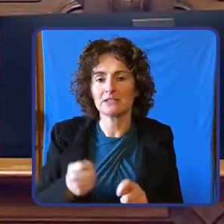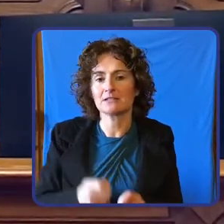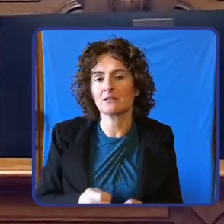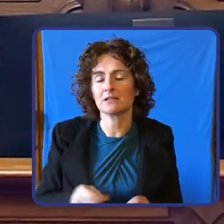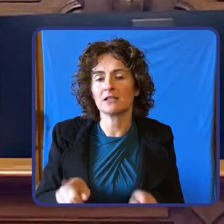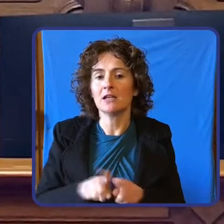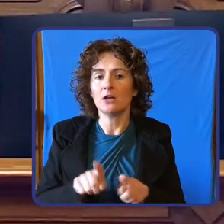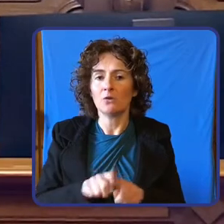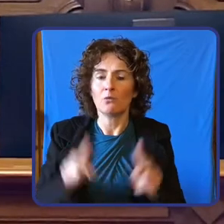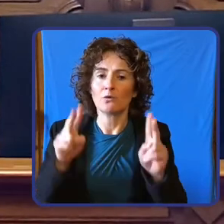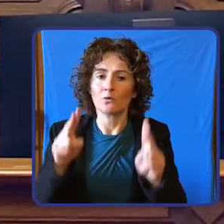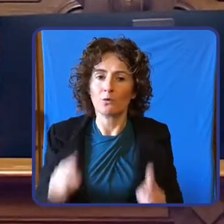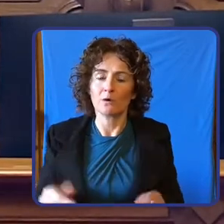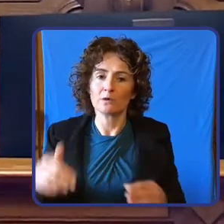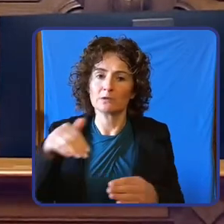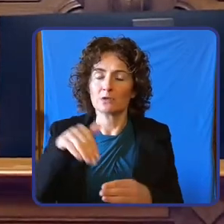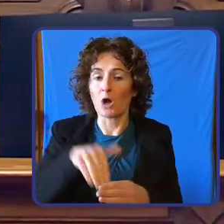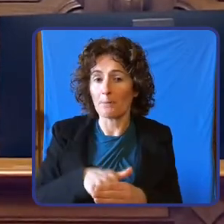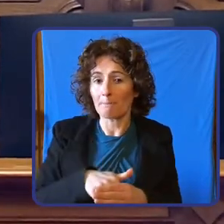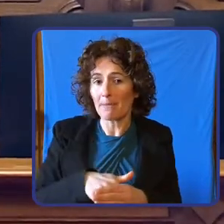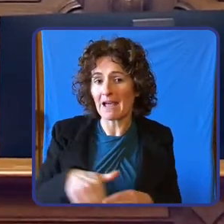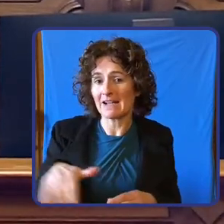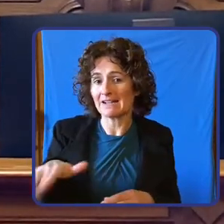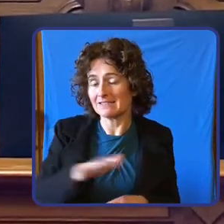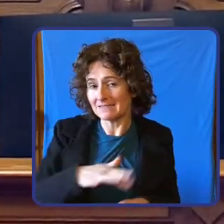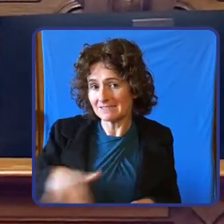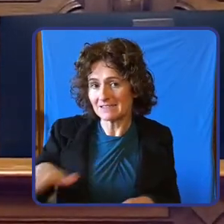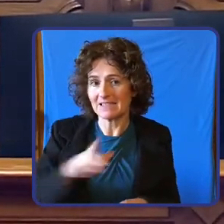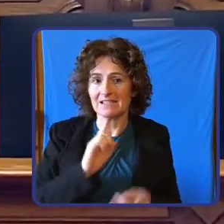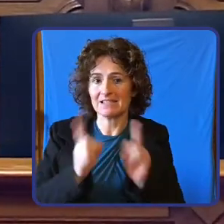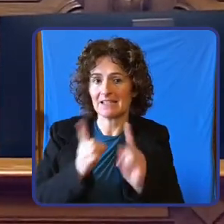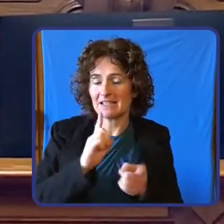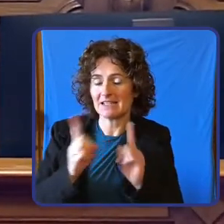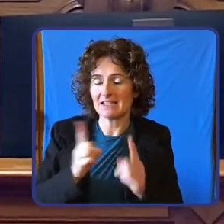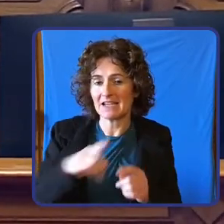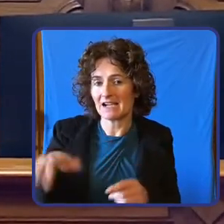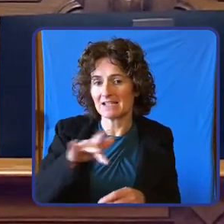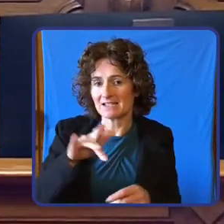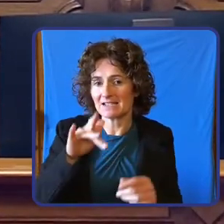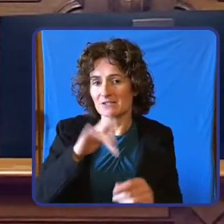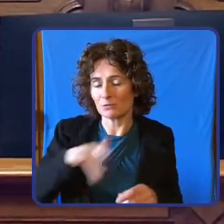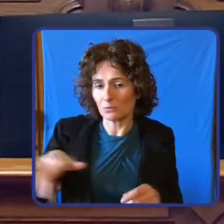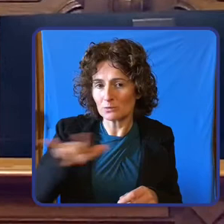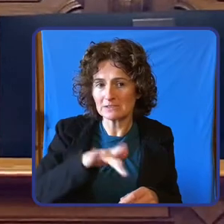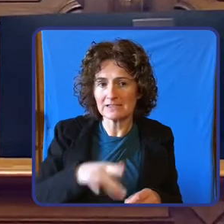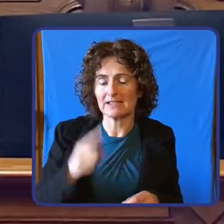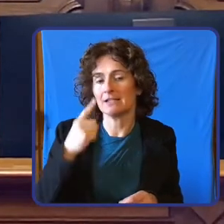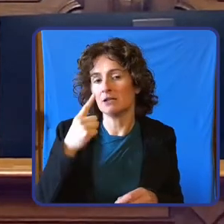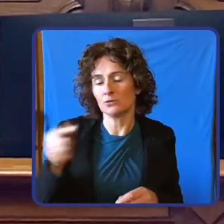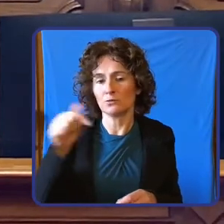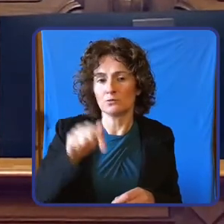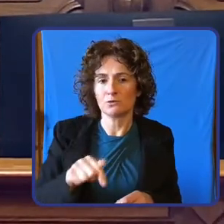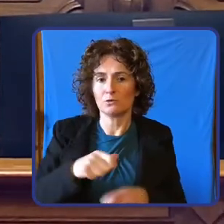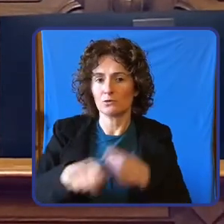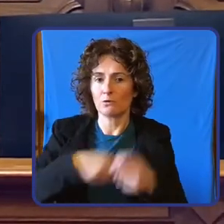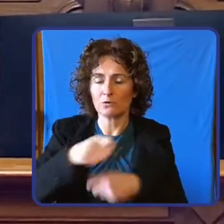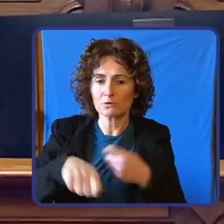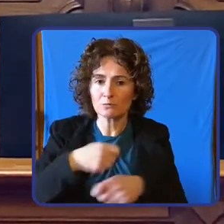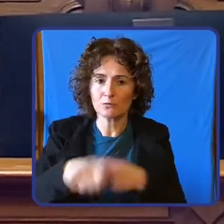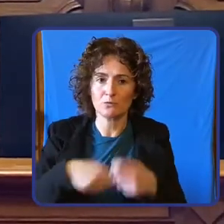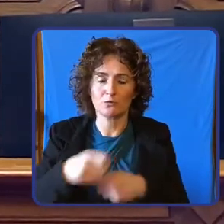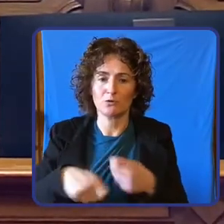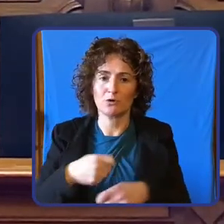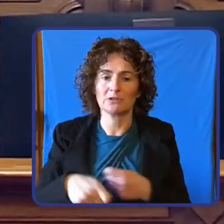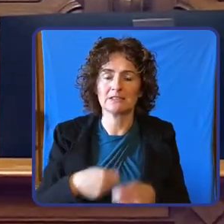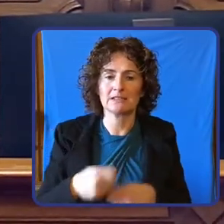beltéri játszótér, az működni tudjon ott. Tehát magyarul ez csak a játszótér költsége az 50 millió, a többi, az a többi